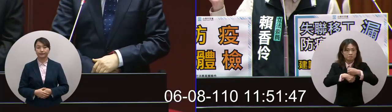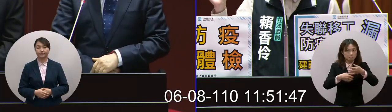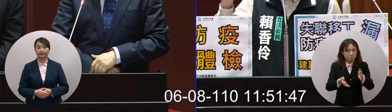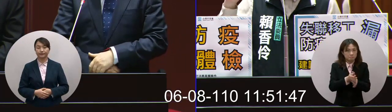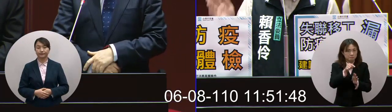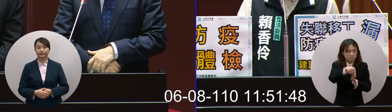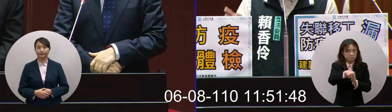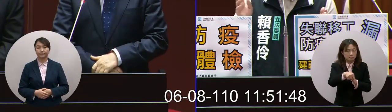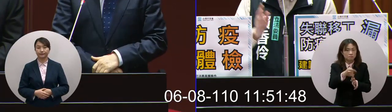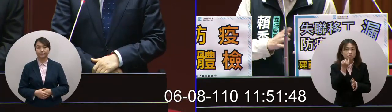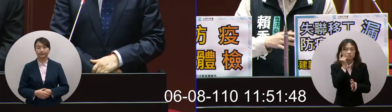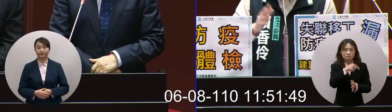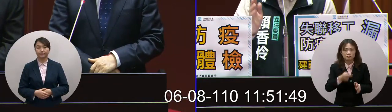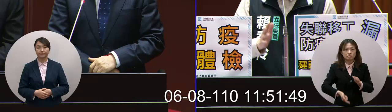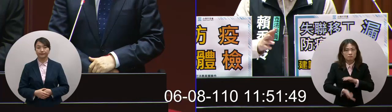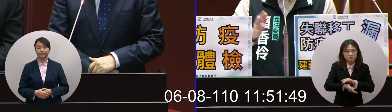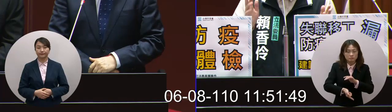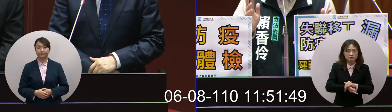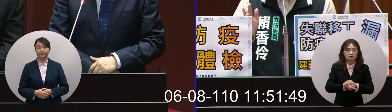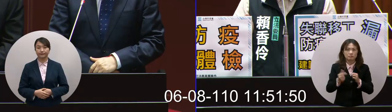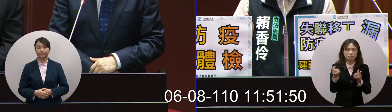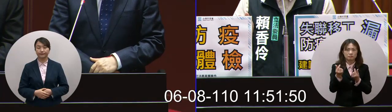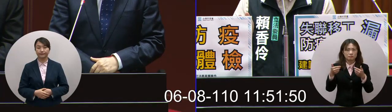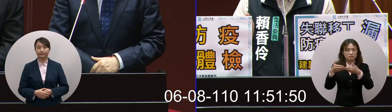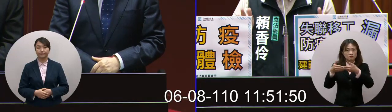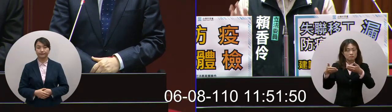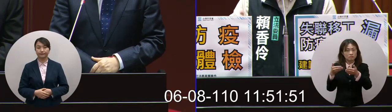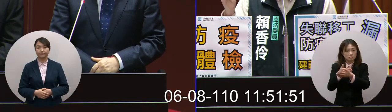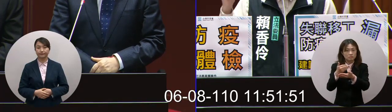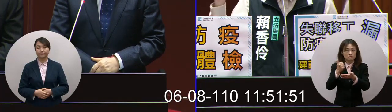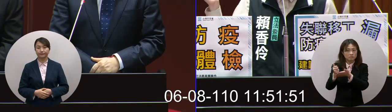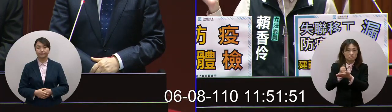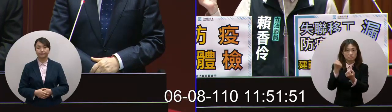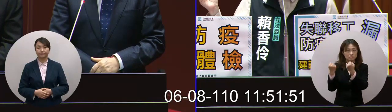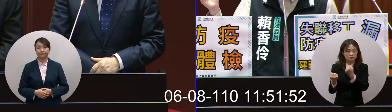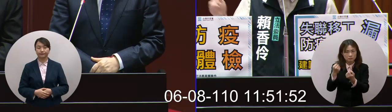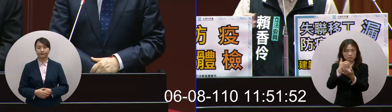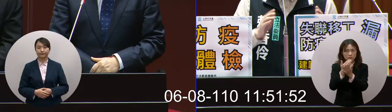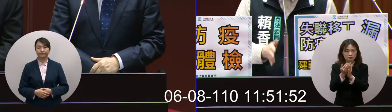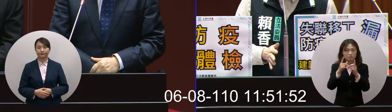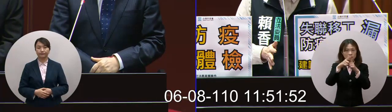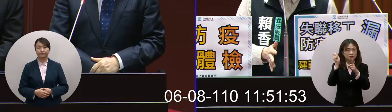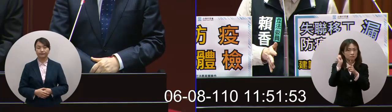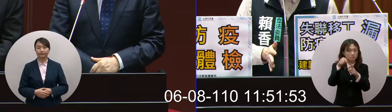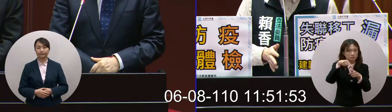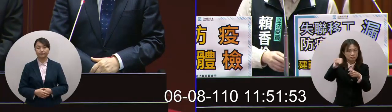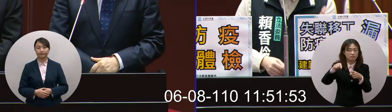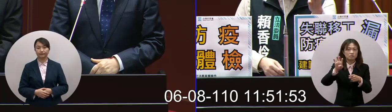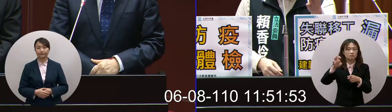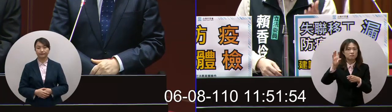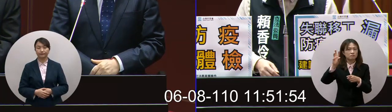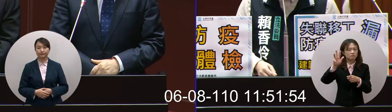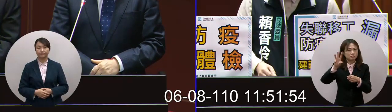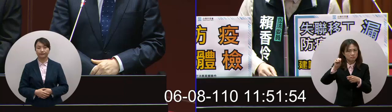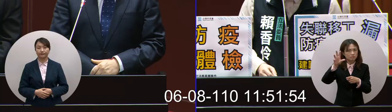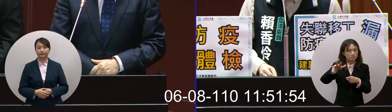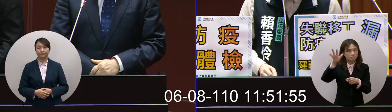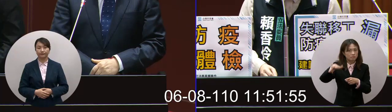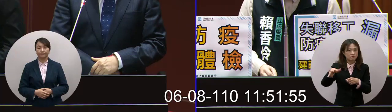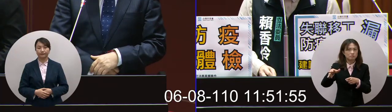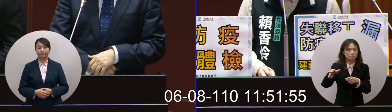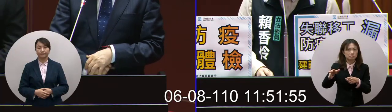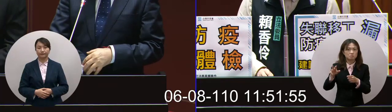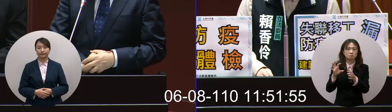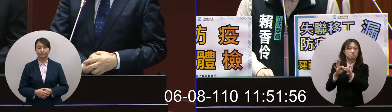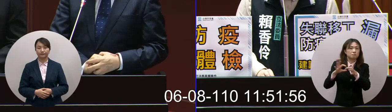得很清楚？其他的交通运输、导游、司机，他们不受48,000，只有自营作业者哈。所以这部分请部长